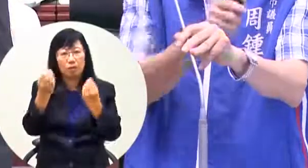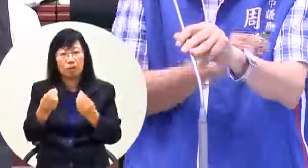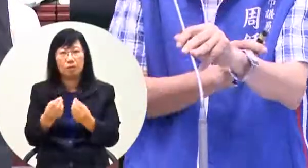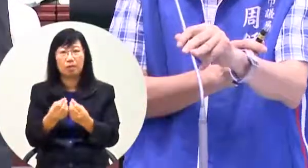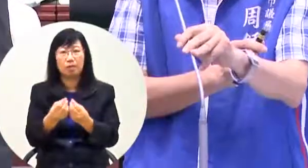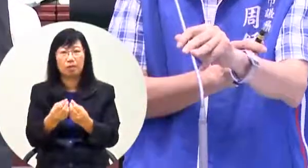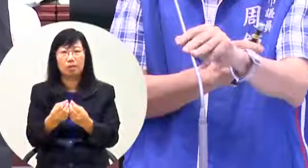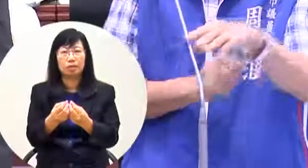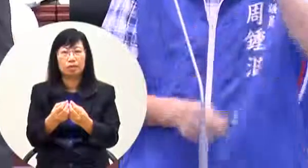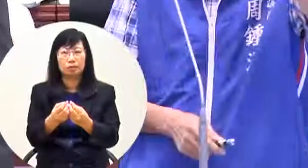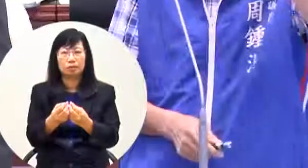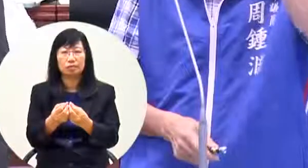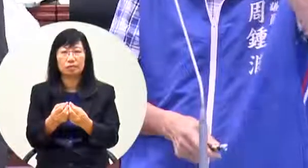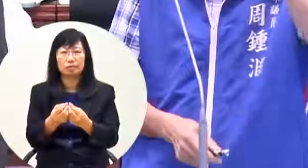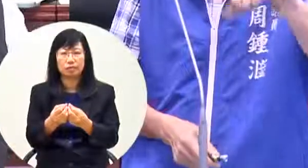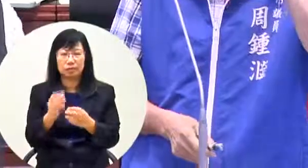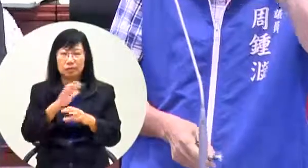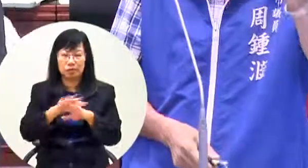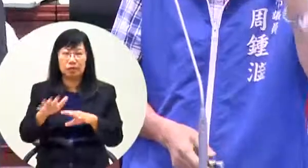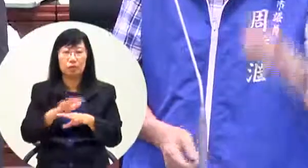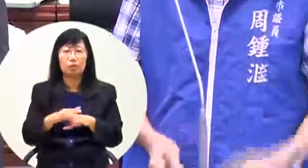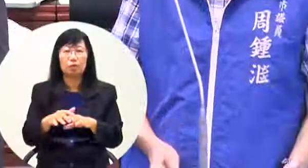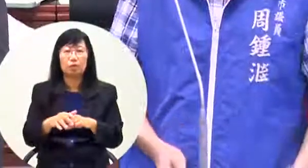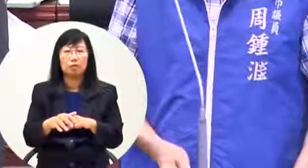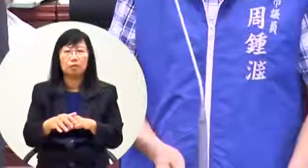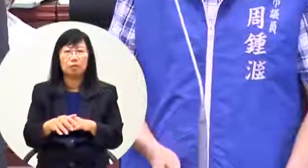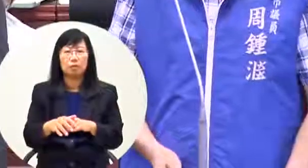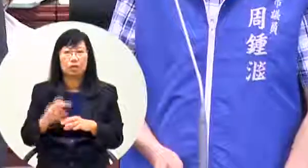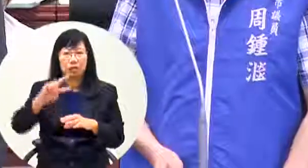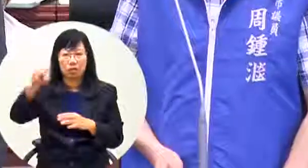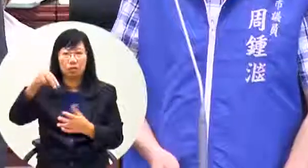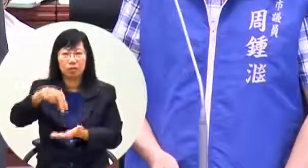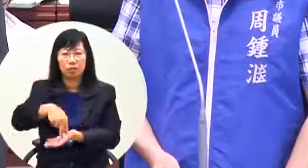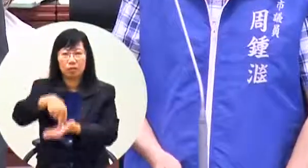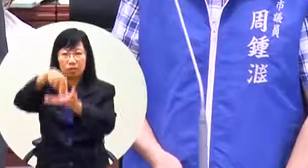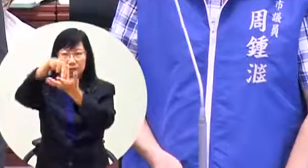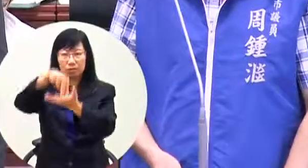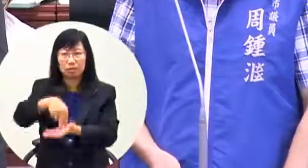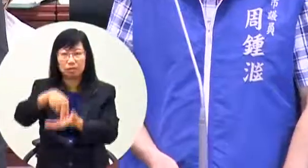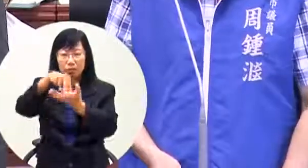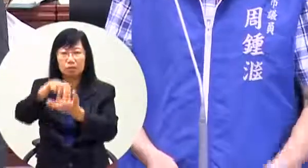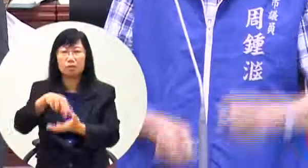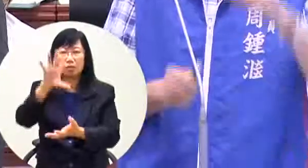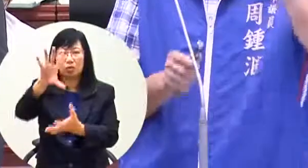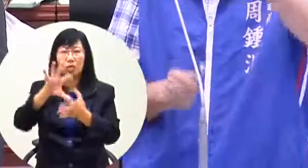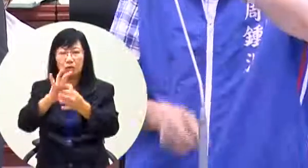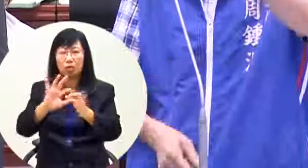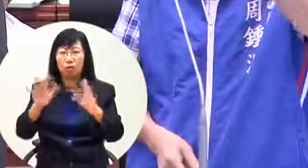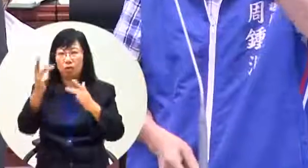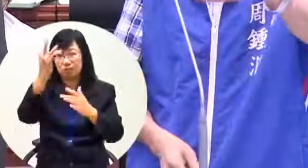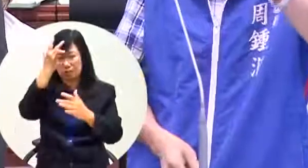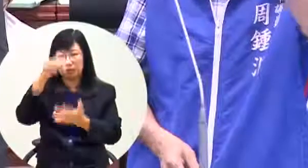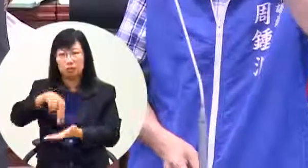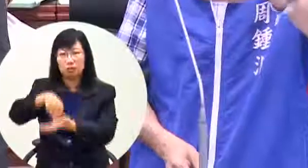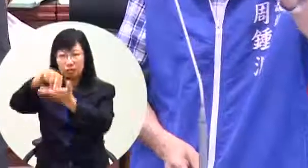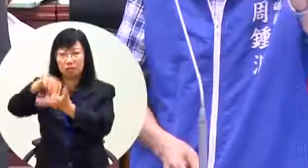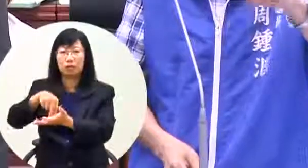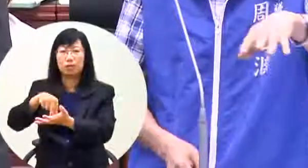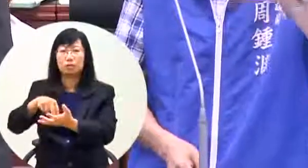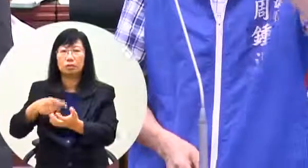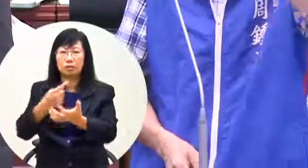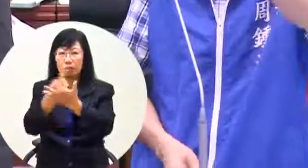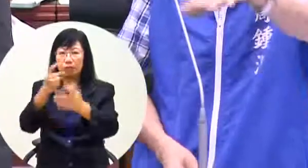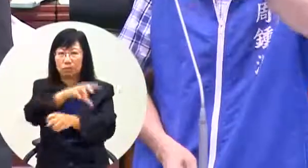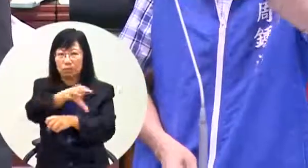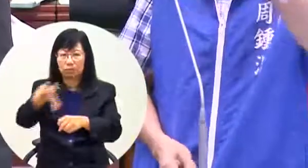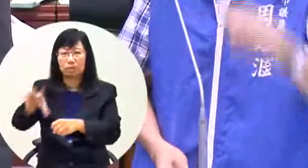梯。哦，用那个升降 电梯来。无障碍的这一个电梯，我想每一个车站都会有啦。哦，这是必备的。 不是在没有的情况之下，不方